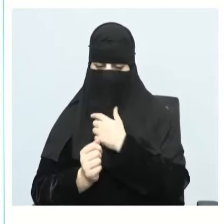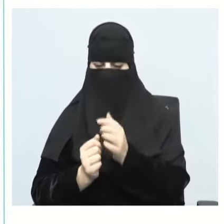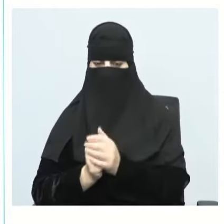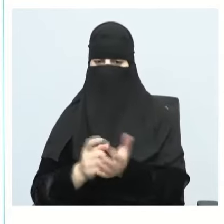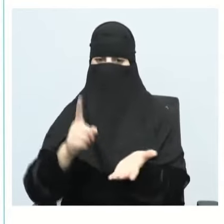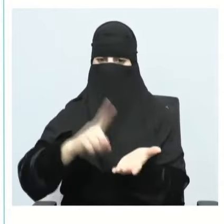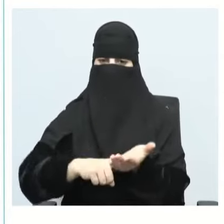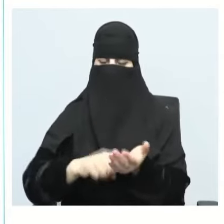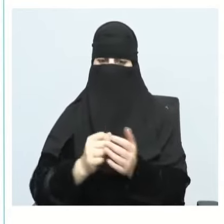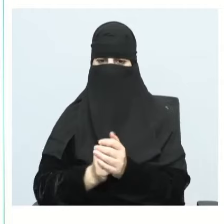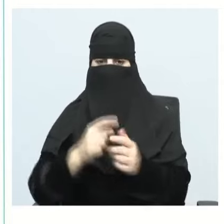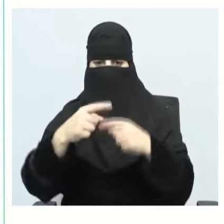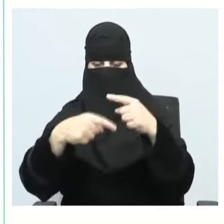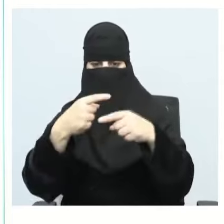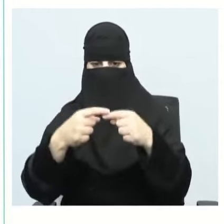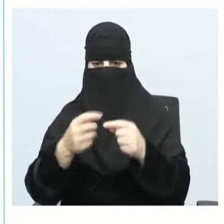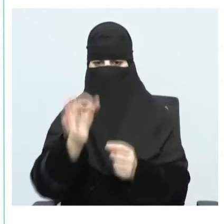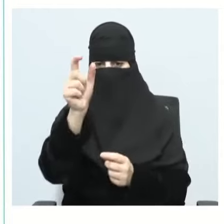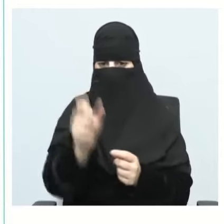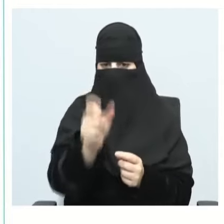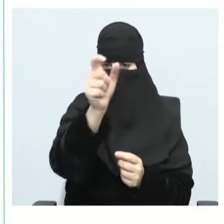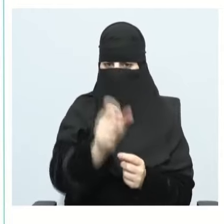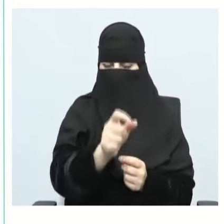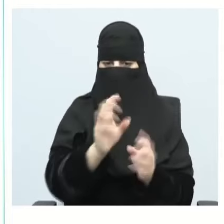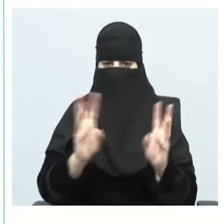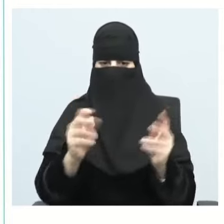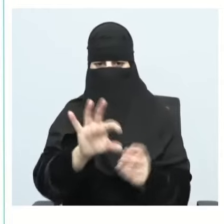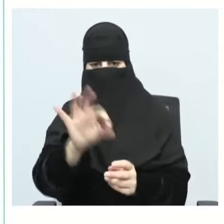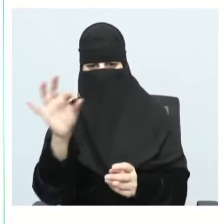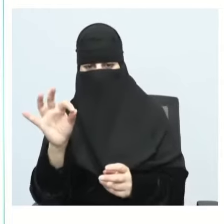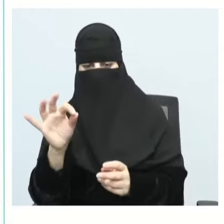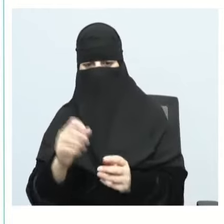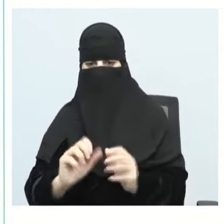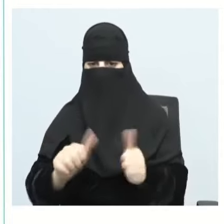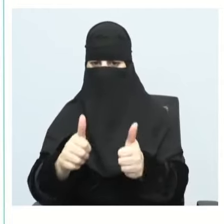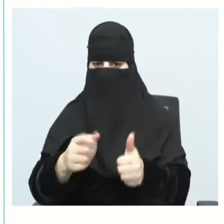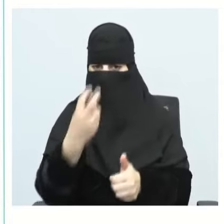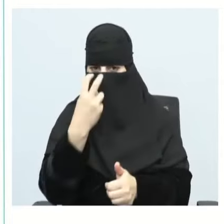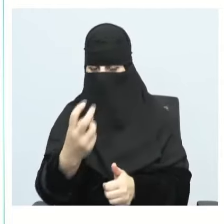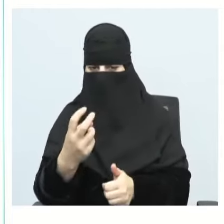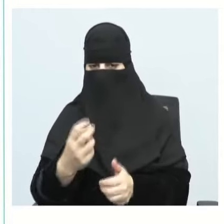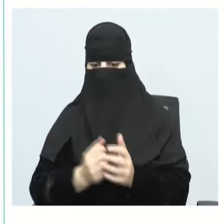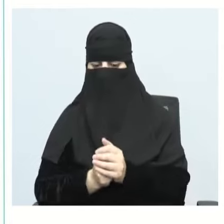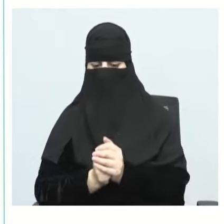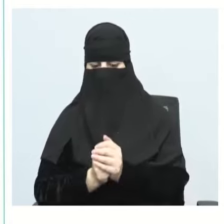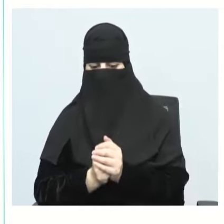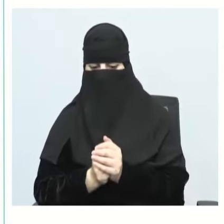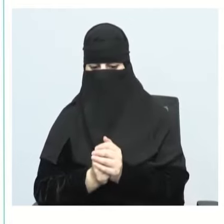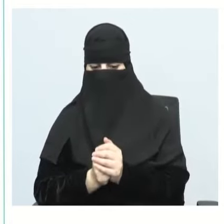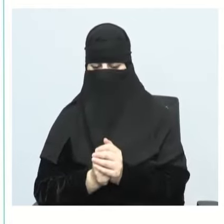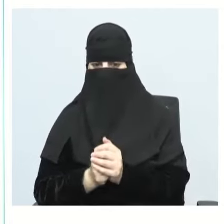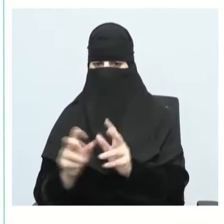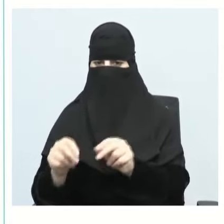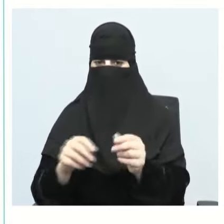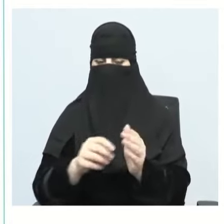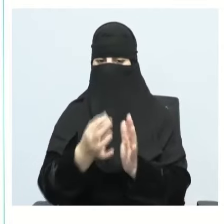تحقق من ذلك اروح اراجع القائمه واتاكد من كل واحد اخذ فرصه لها الظهور طيب في هذا الطريق